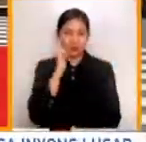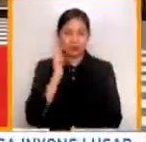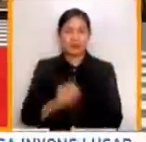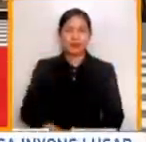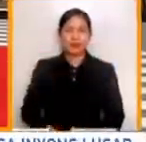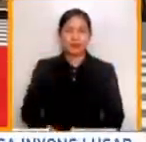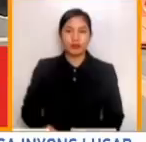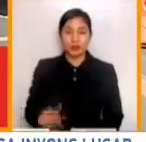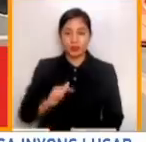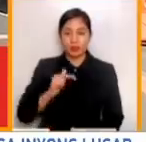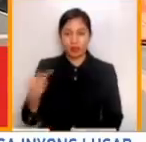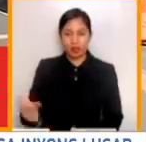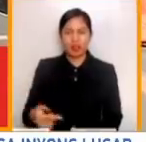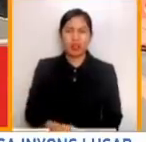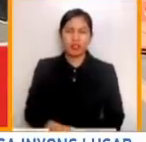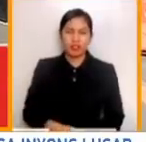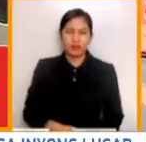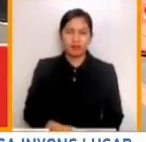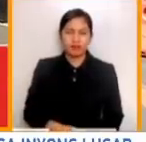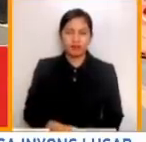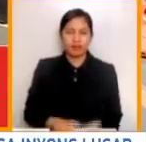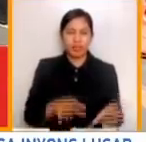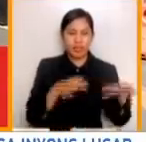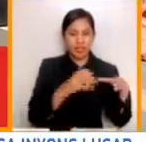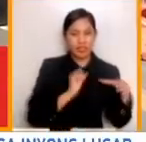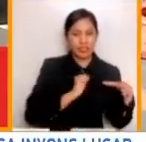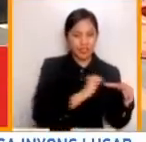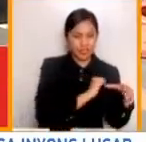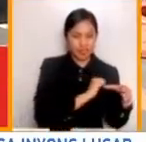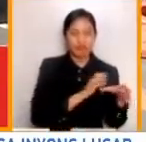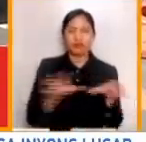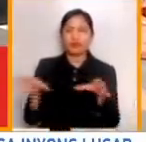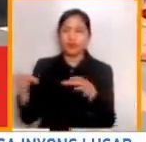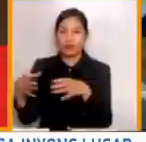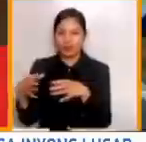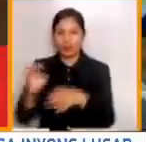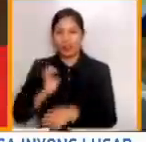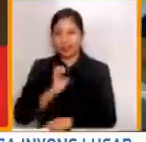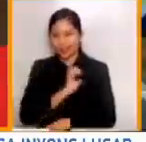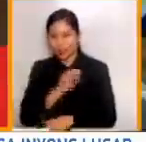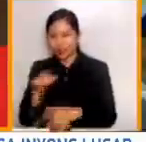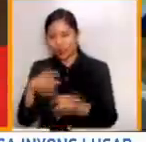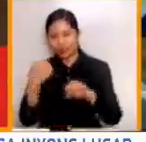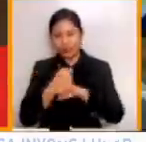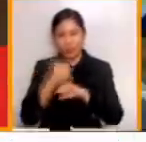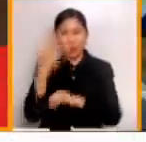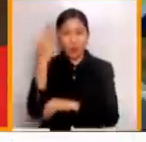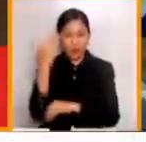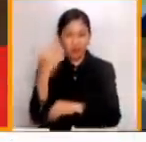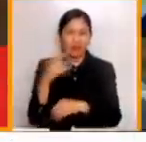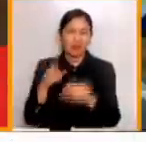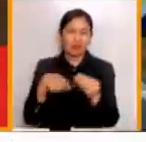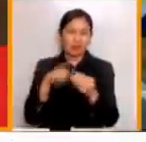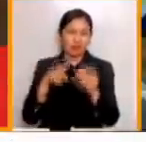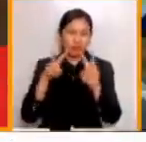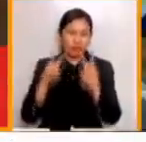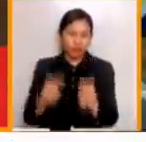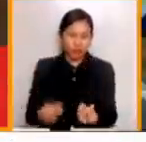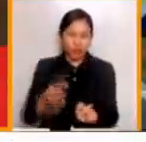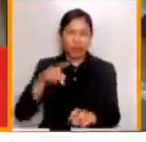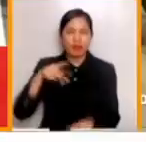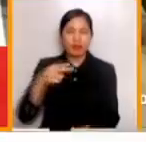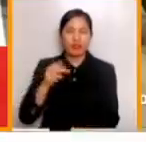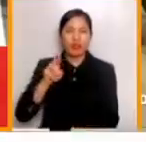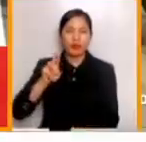Farmaly Pharmaceuticals nagbabadyang humantong sa constitutional crisis. Hindi raw kasi nagustuhan ng Pangulong sinabi ito ni Gordon